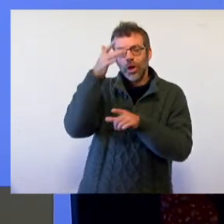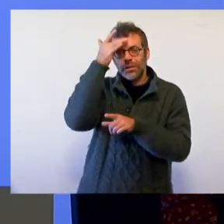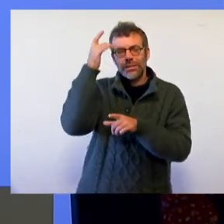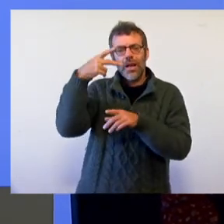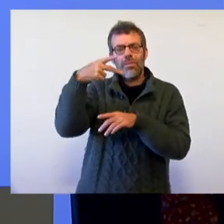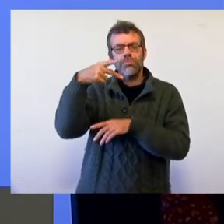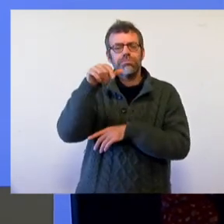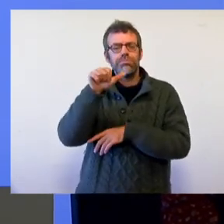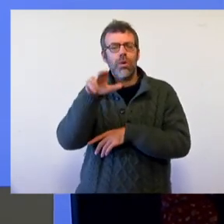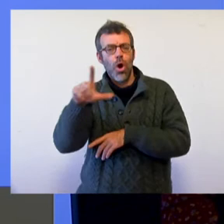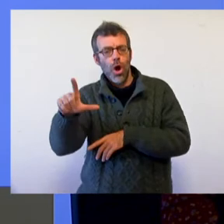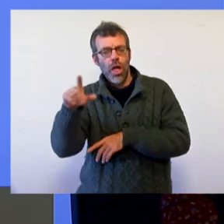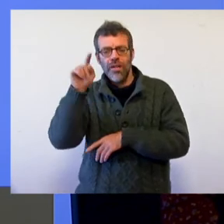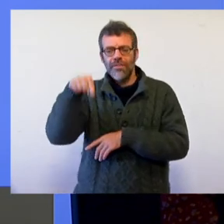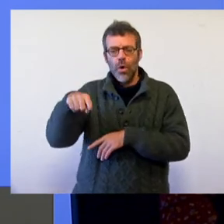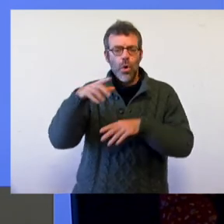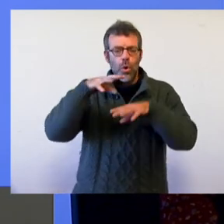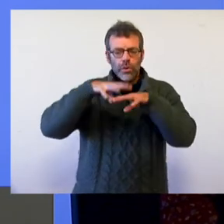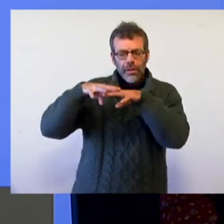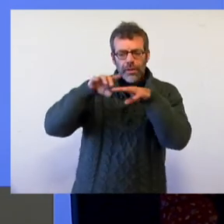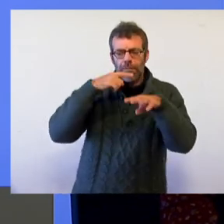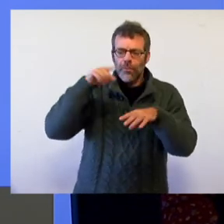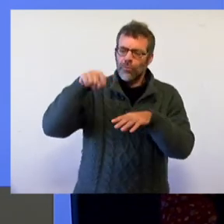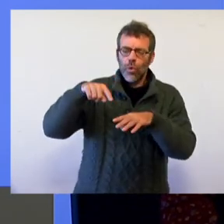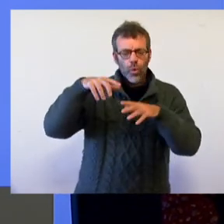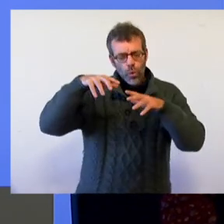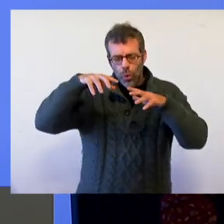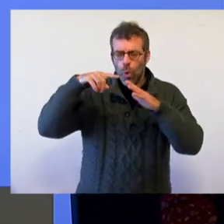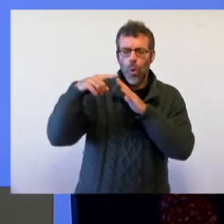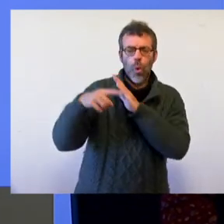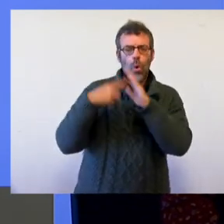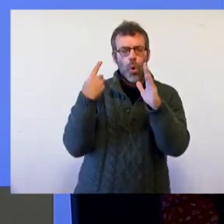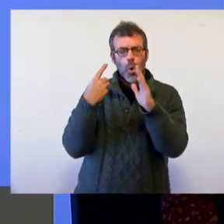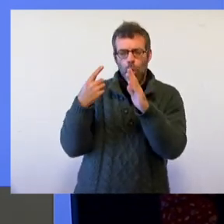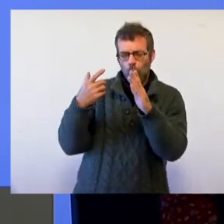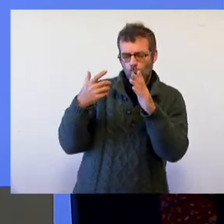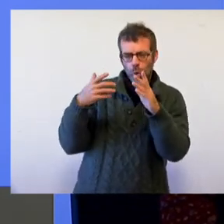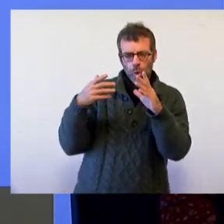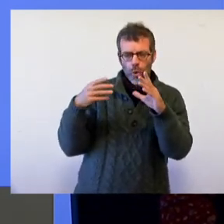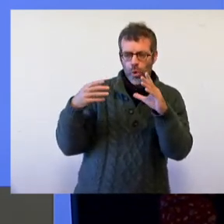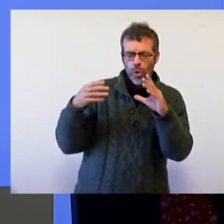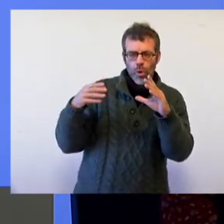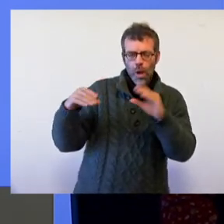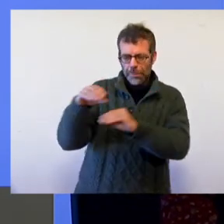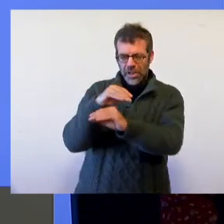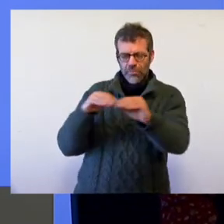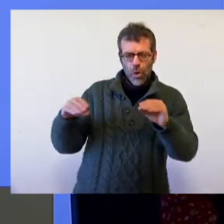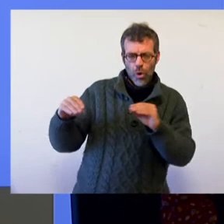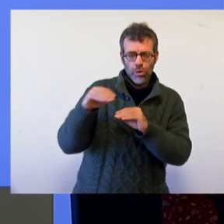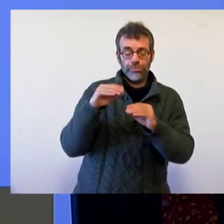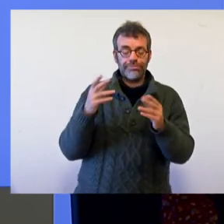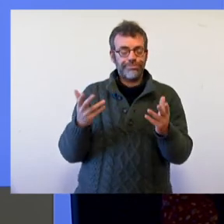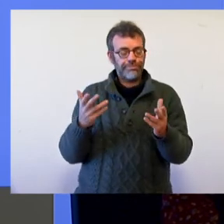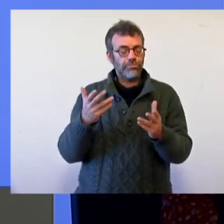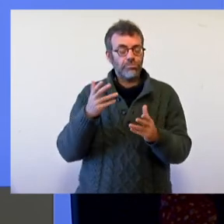besoin d'être requalifié ou sur lequel nous voulons y installer des futures halles. Et je voudrais bien préciser, ça a été évoqué à travers